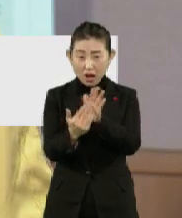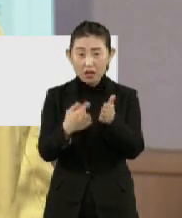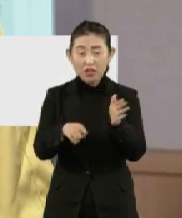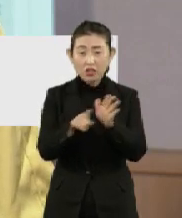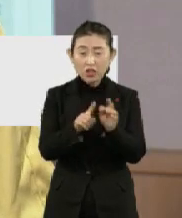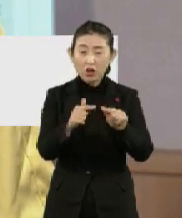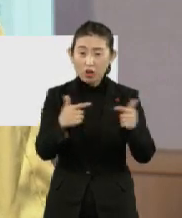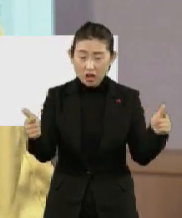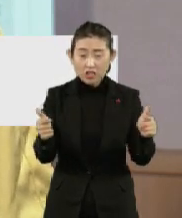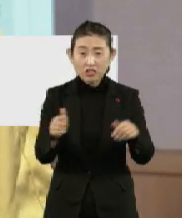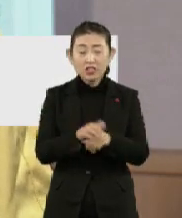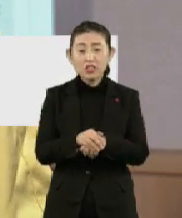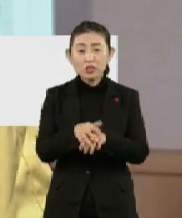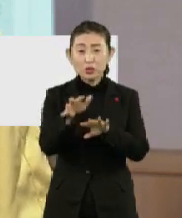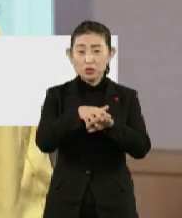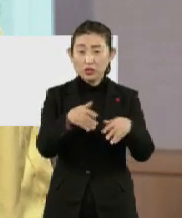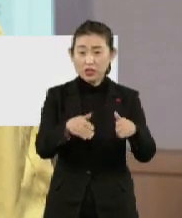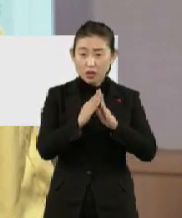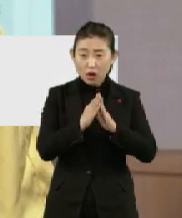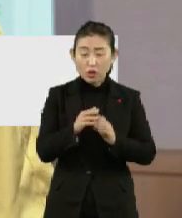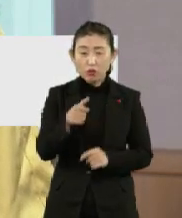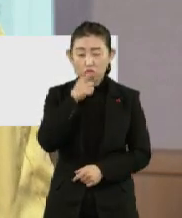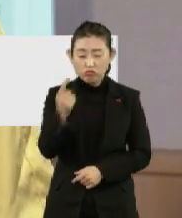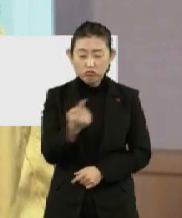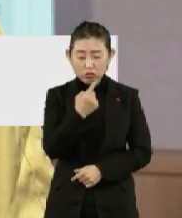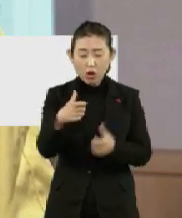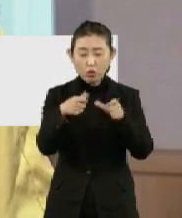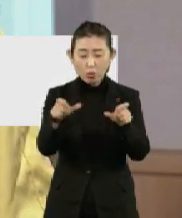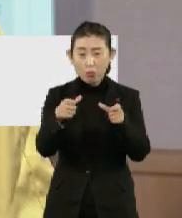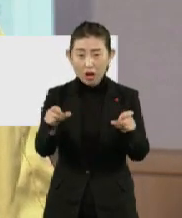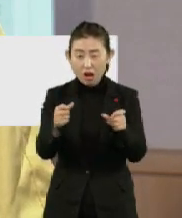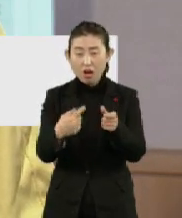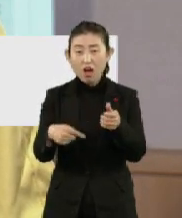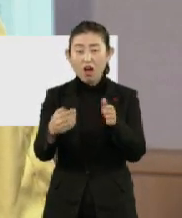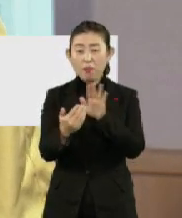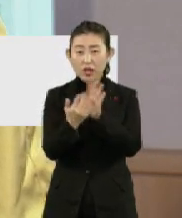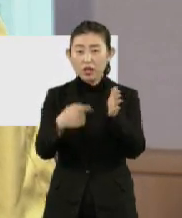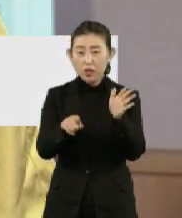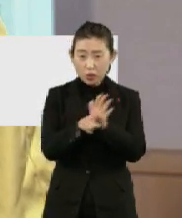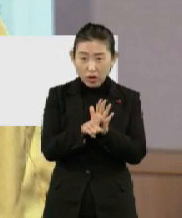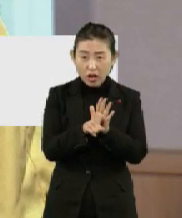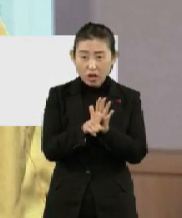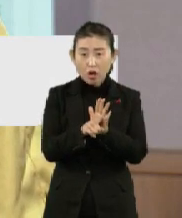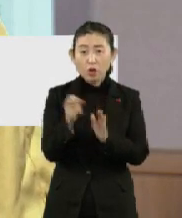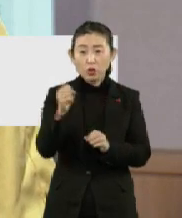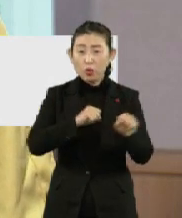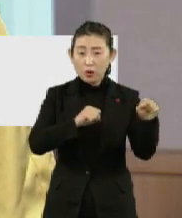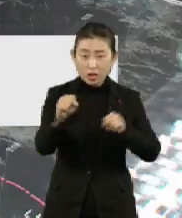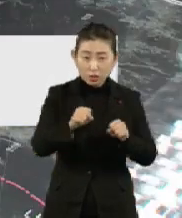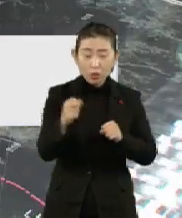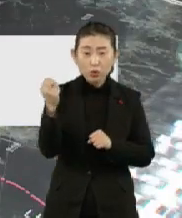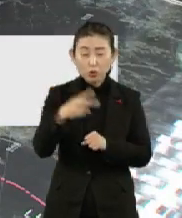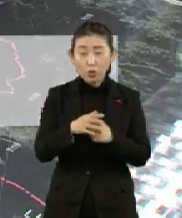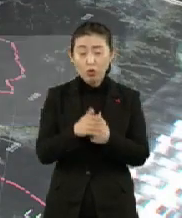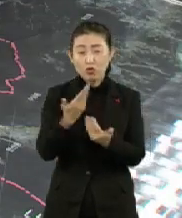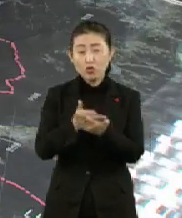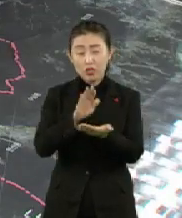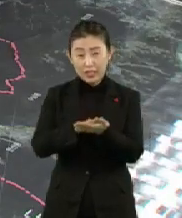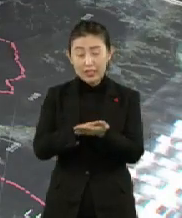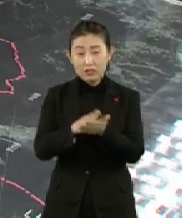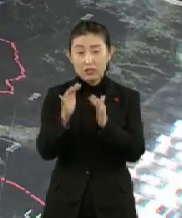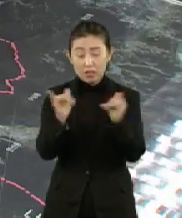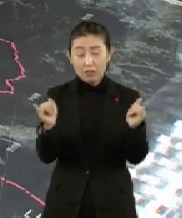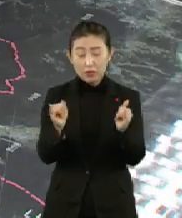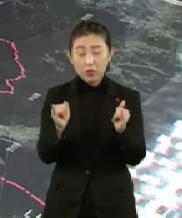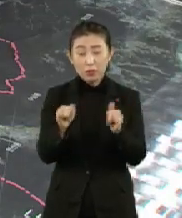운영하고 수도 계량기 동파 방지 예방 활동과 동파 기동 수리반을 운영하고 있고,